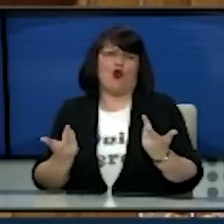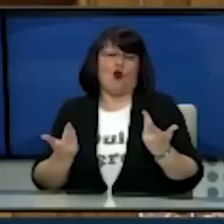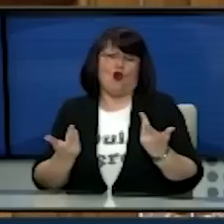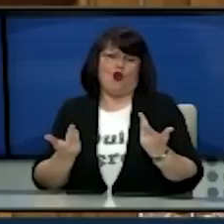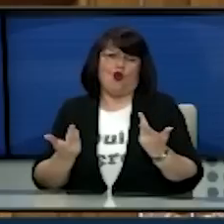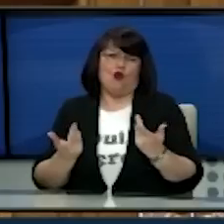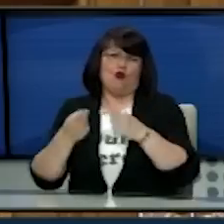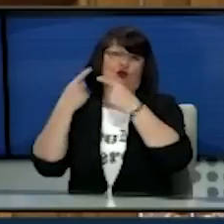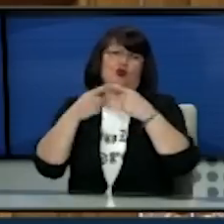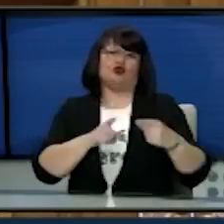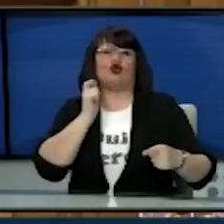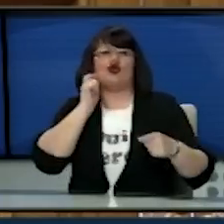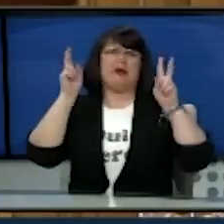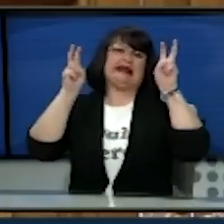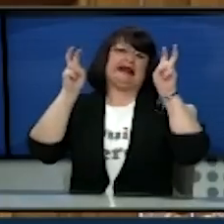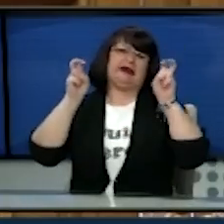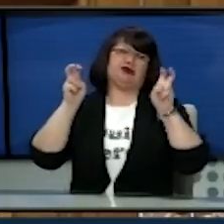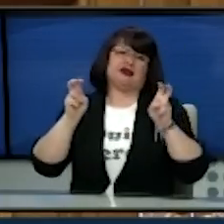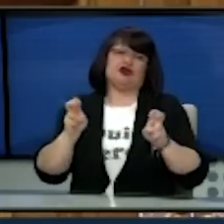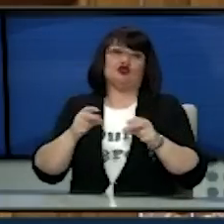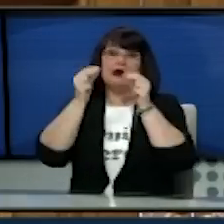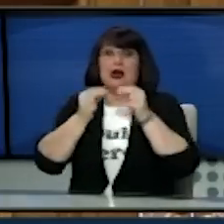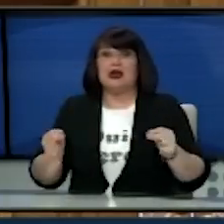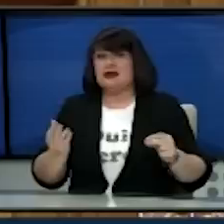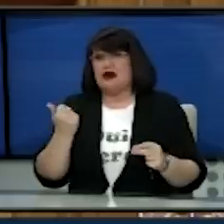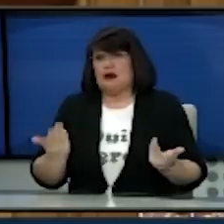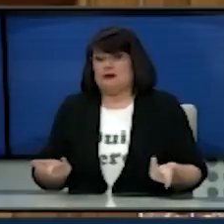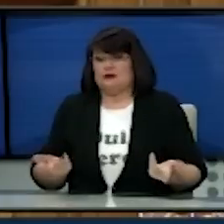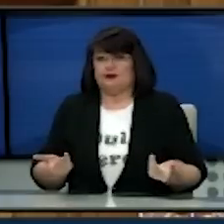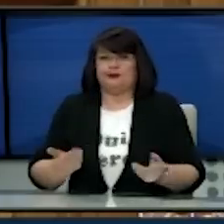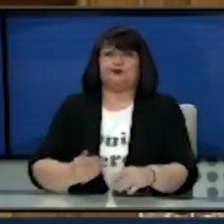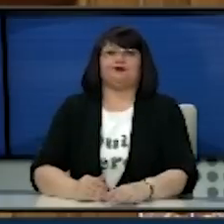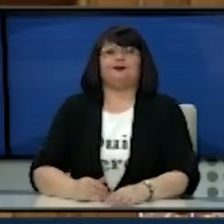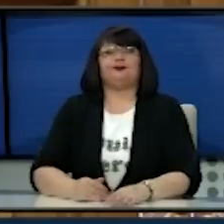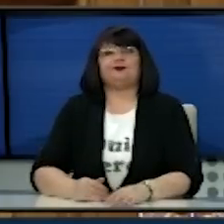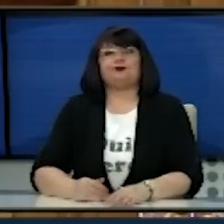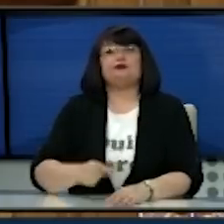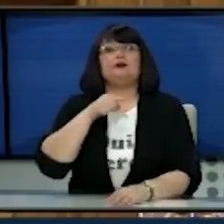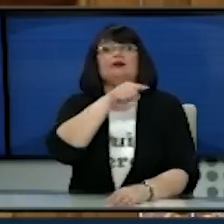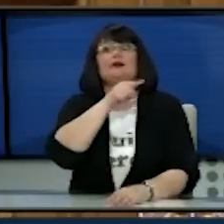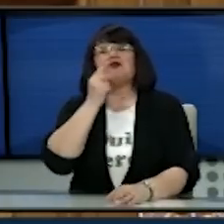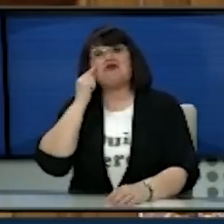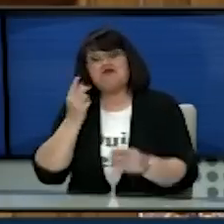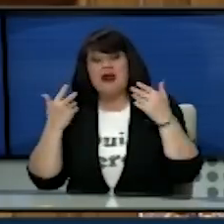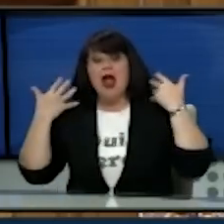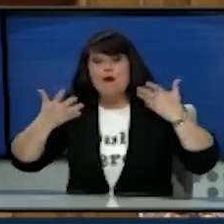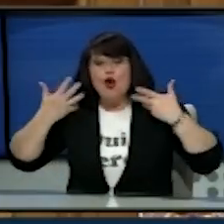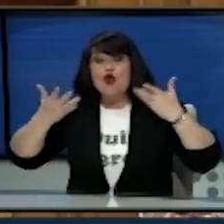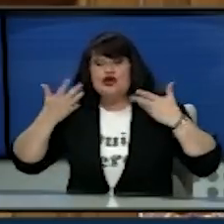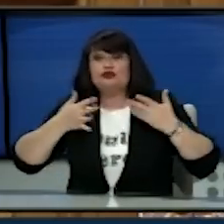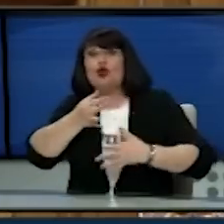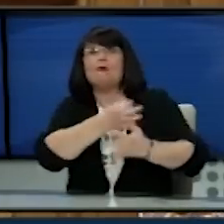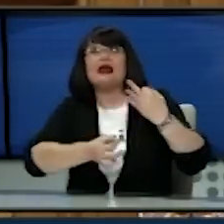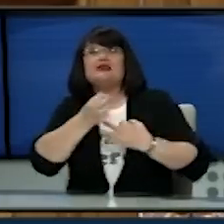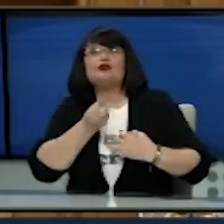κάθε φορά ονόματα, όμως λύση δεν δίνει. Αφού κάνετε απολογισμό, πείτε μας